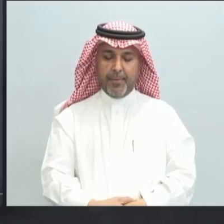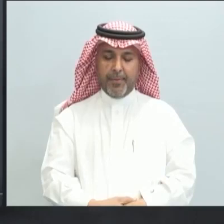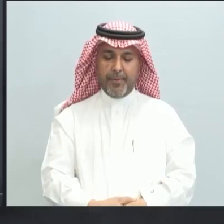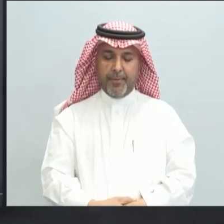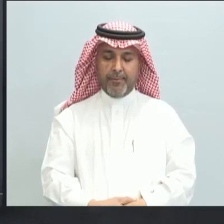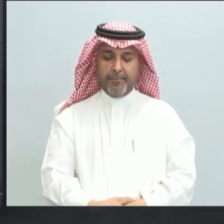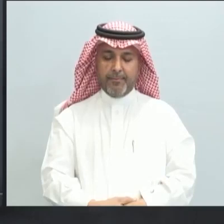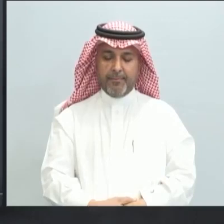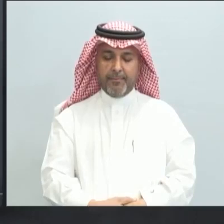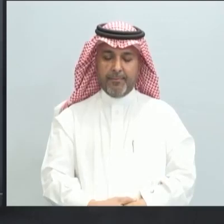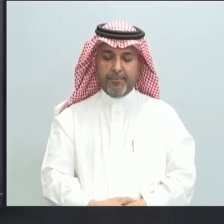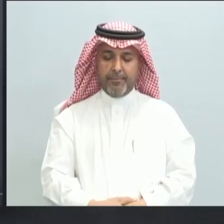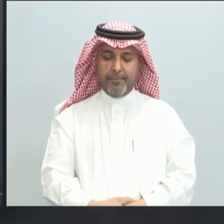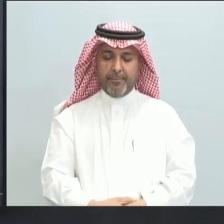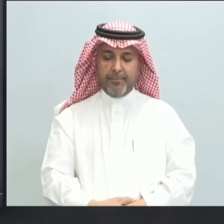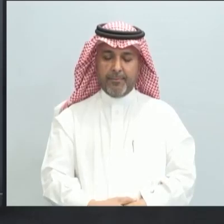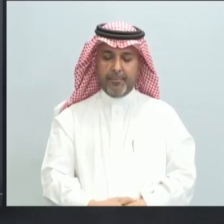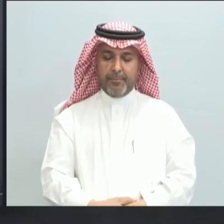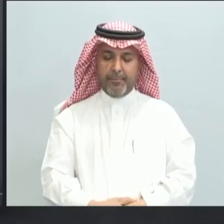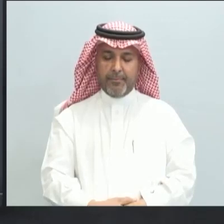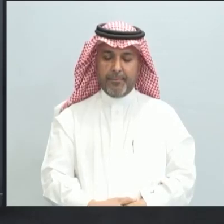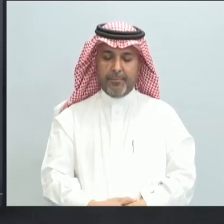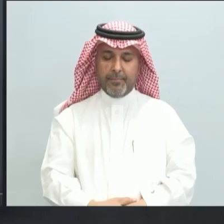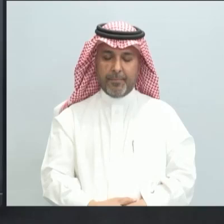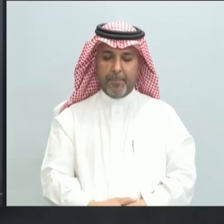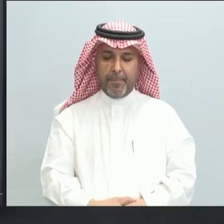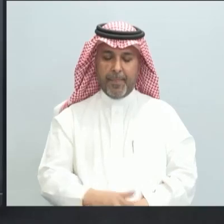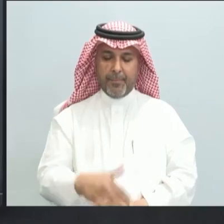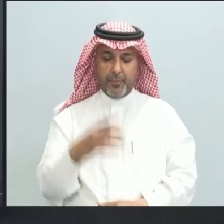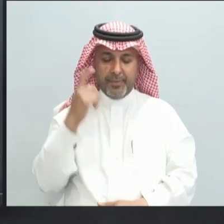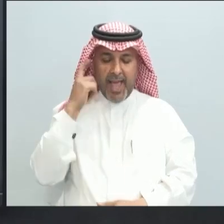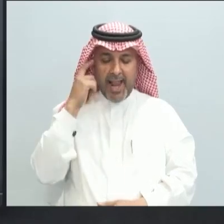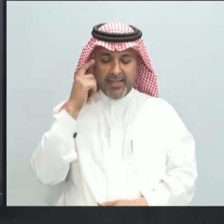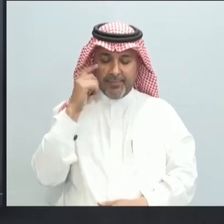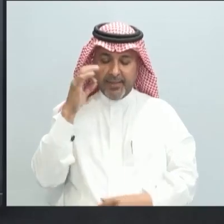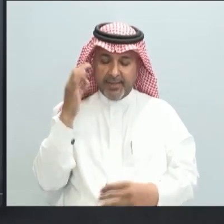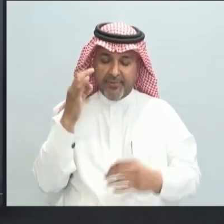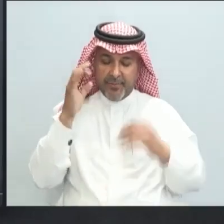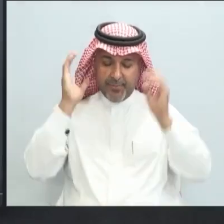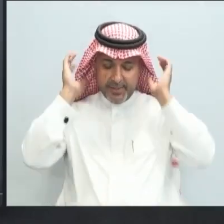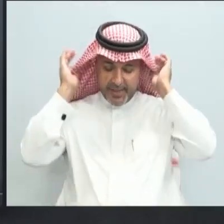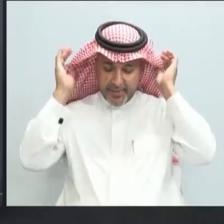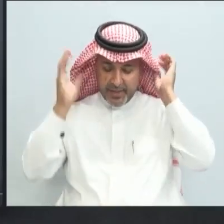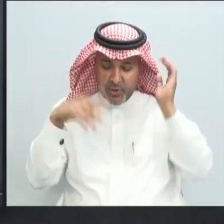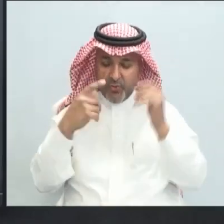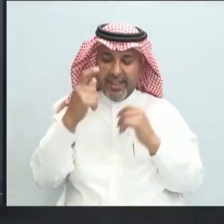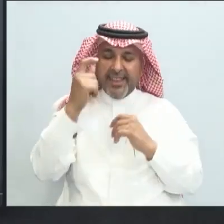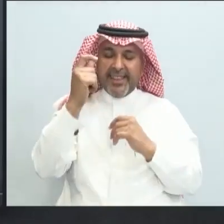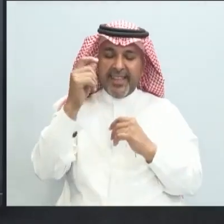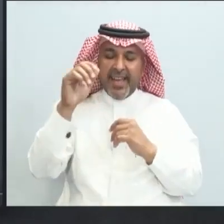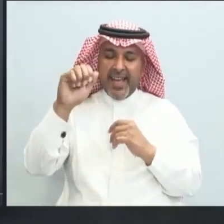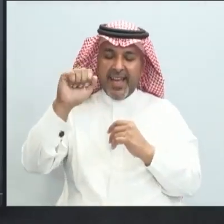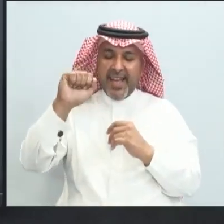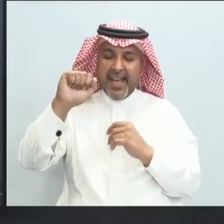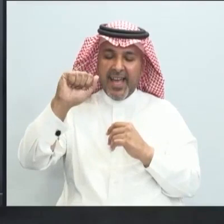في التان أما مدى الدالة التان هو مجموعة الأعداد الحقيقية يعني في بالنسبة للتان ممكن الناتج يصير أي